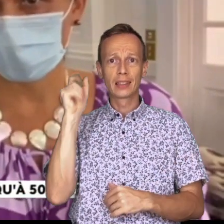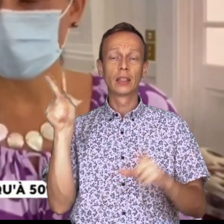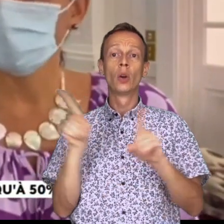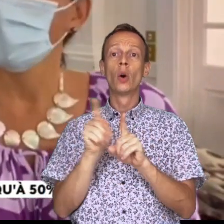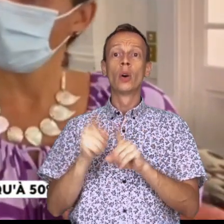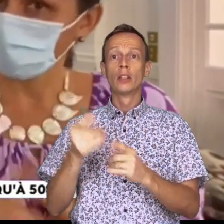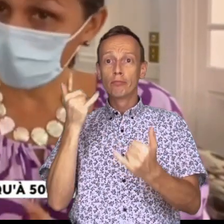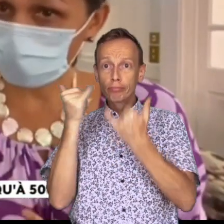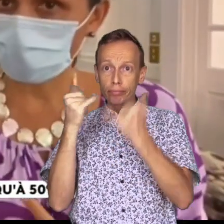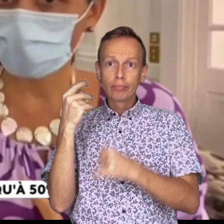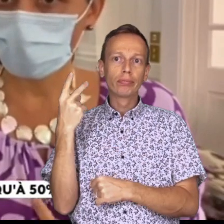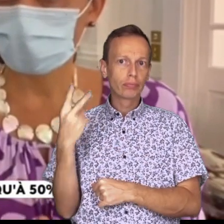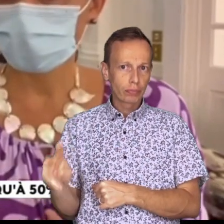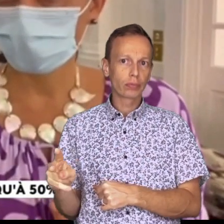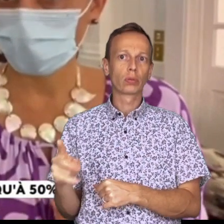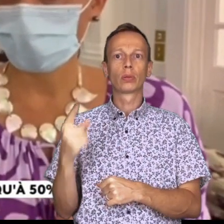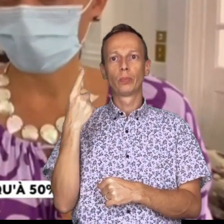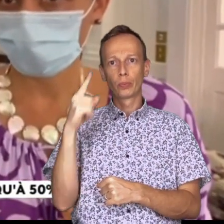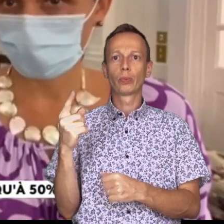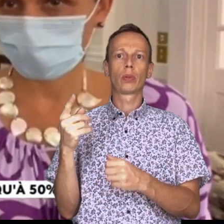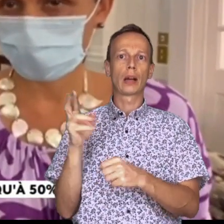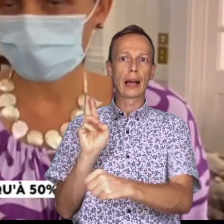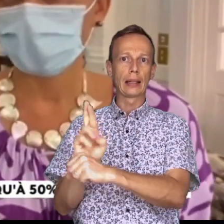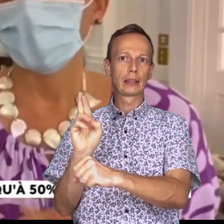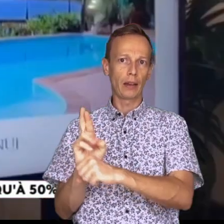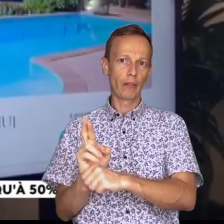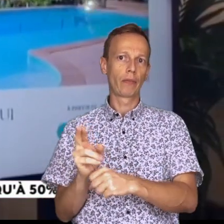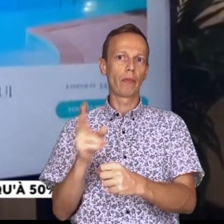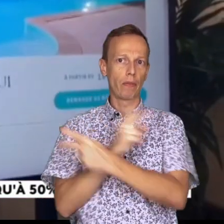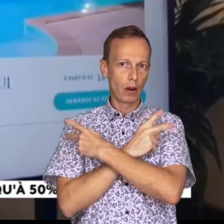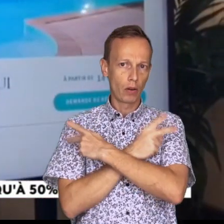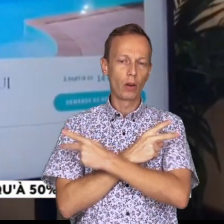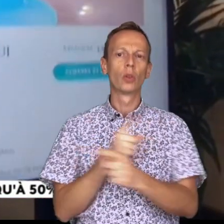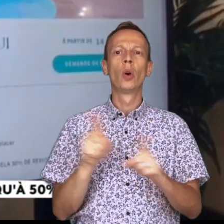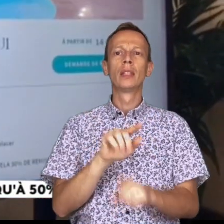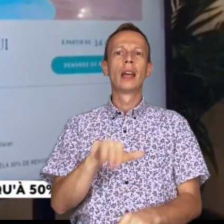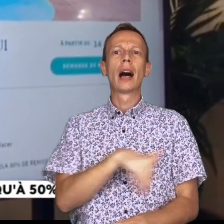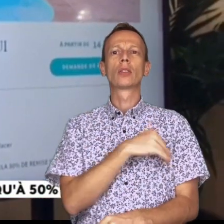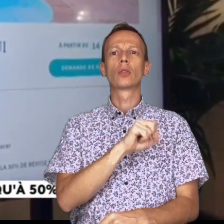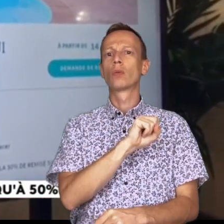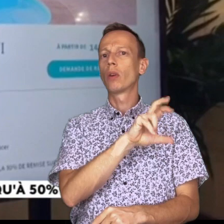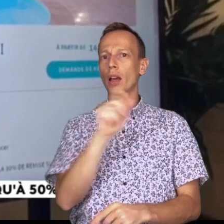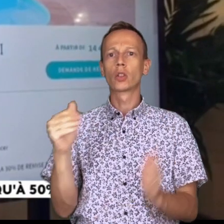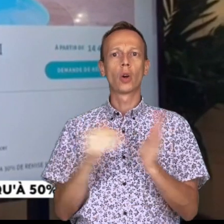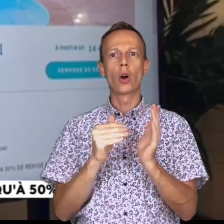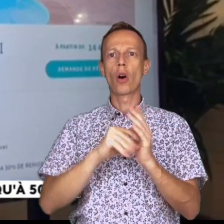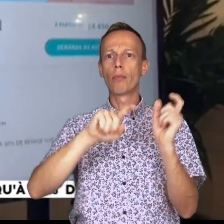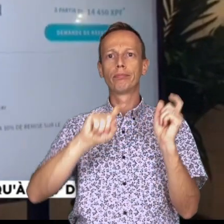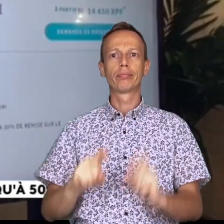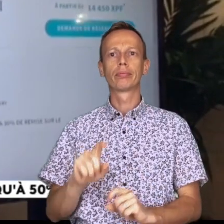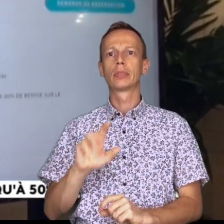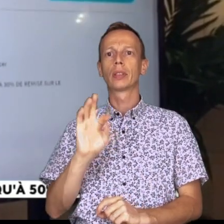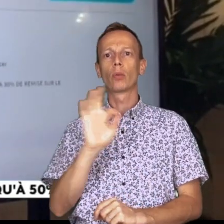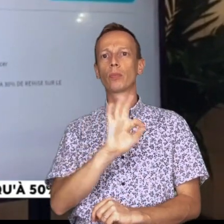voyage Air Tahiti, également au call center Air Tahiti, et dans toutes les agences de voyage de la place. Toujours à